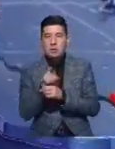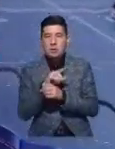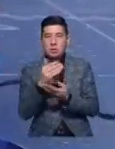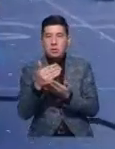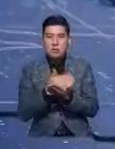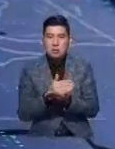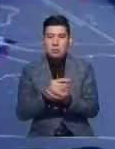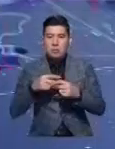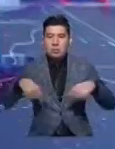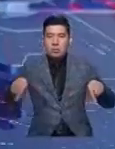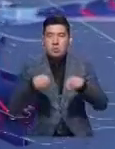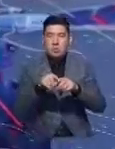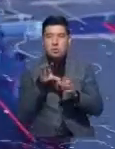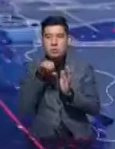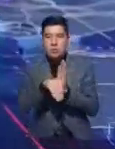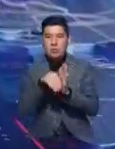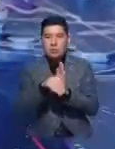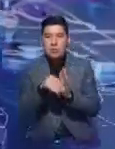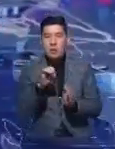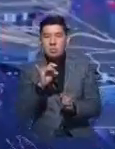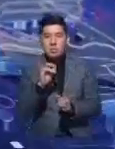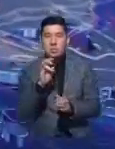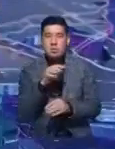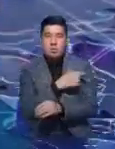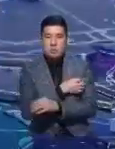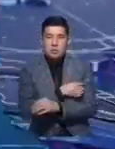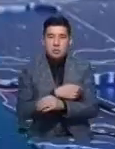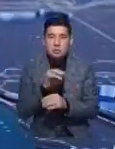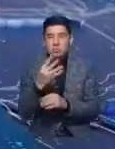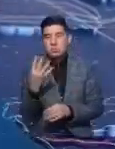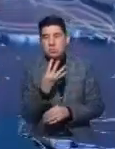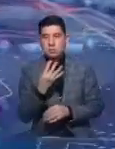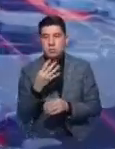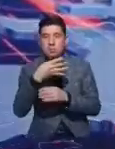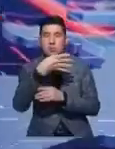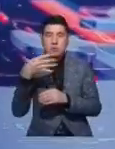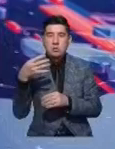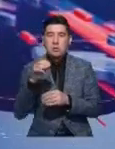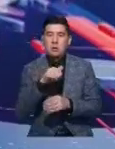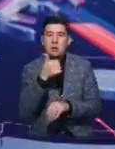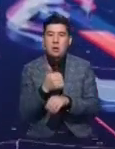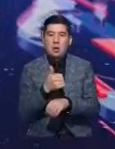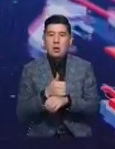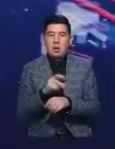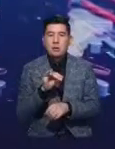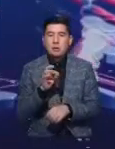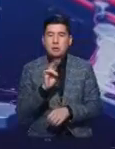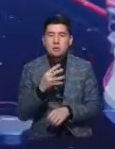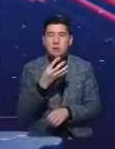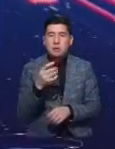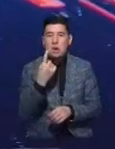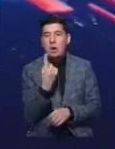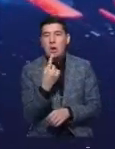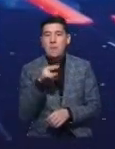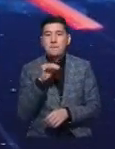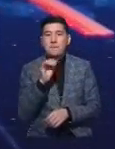главные ворота. Мишенью стало непосредственно амбулаторное отделение, а также четвертый этаж главного здания. На четвертом этаже мишенью стала одна из палат